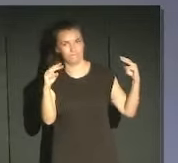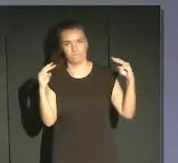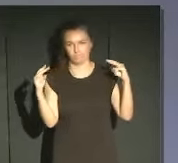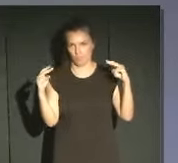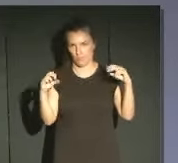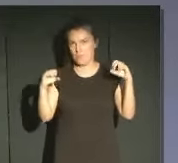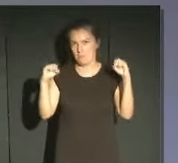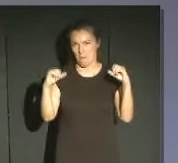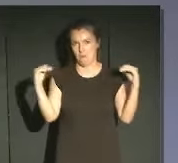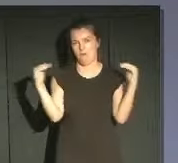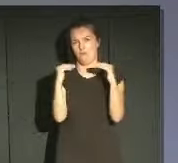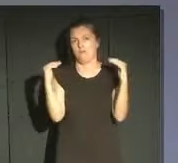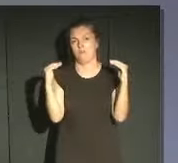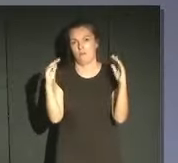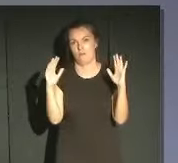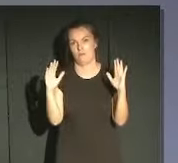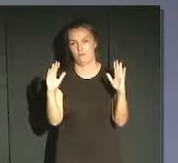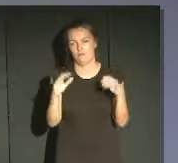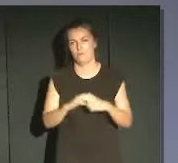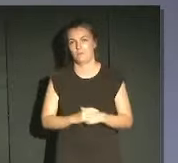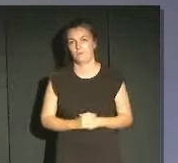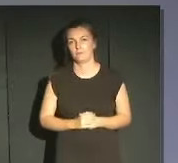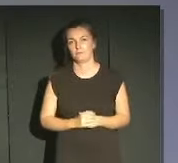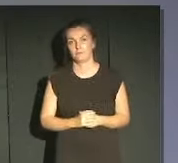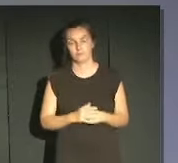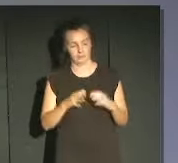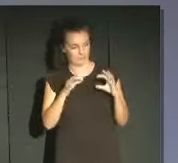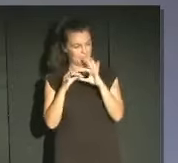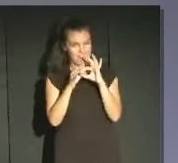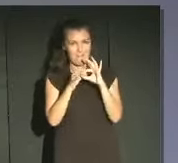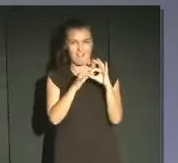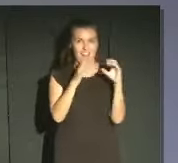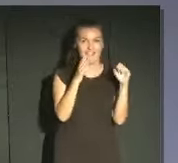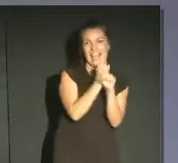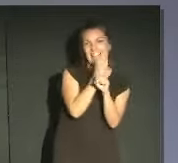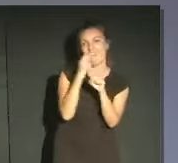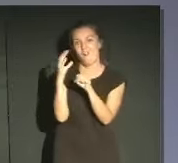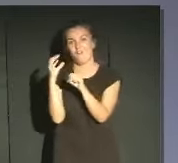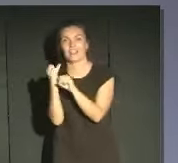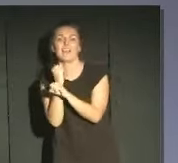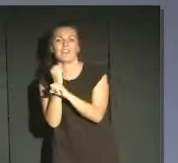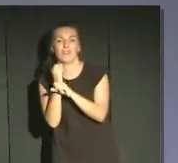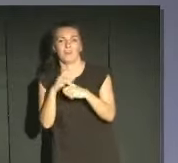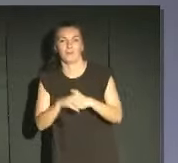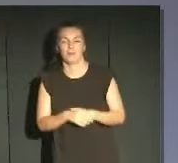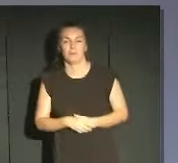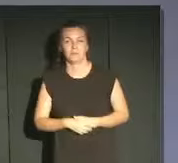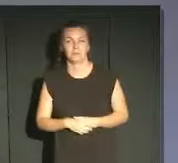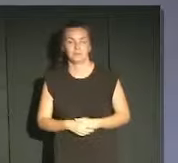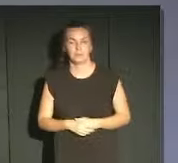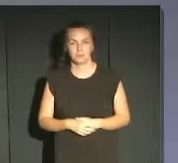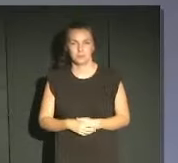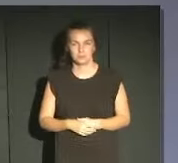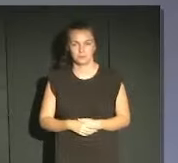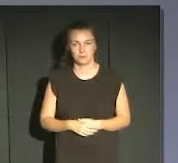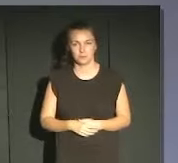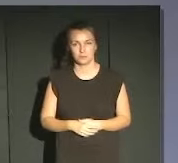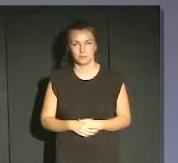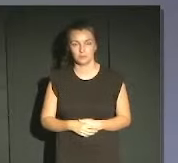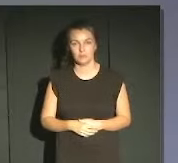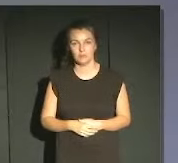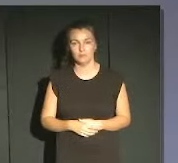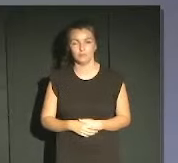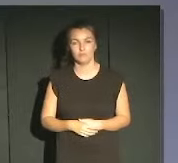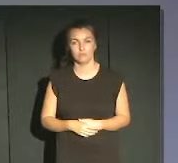d'égal à égal des relations gagnant gagnant parce que si